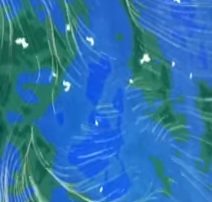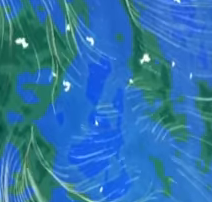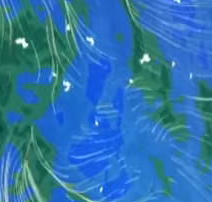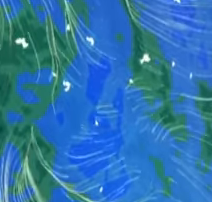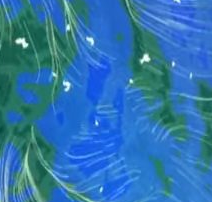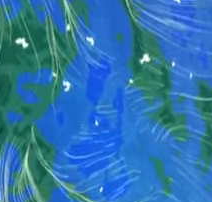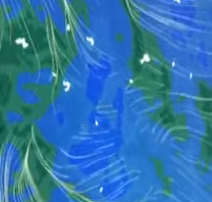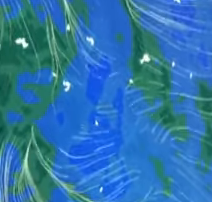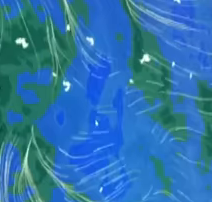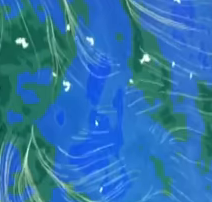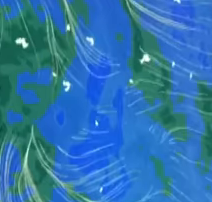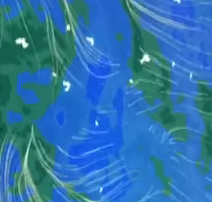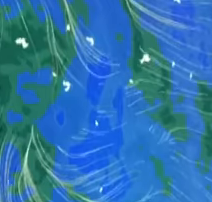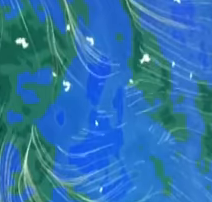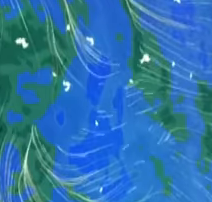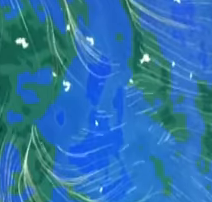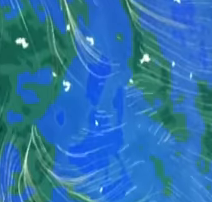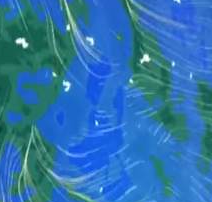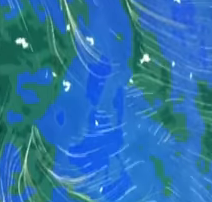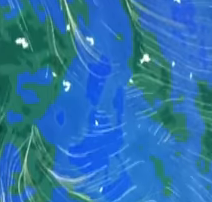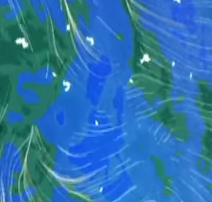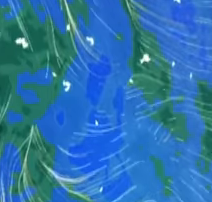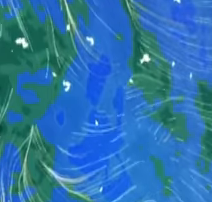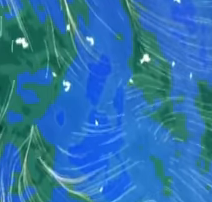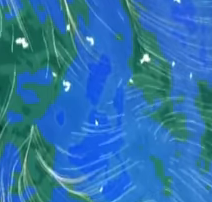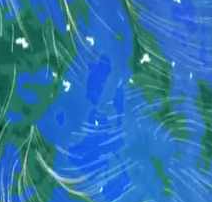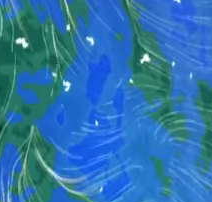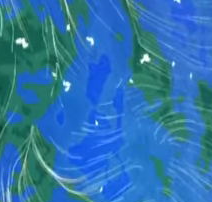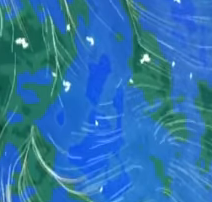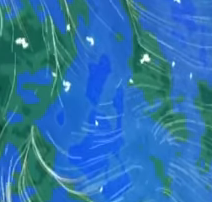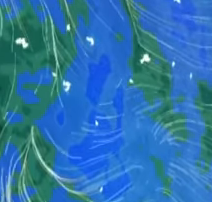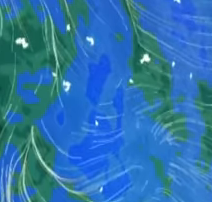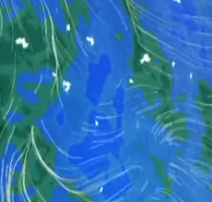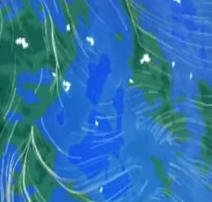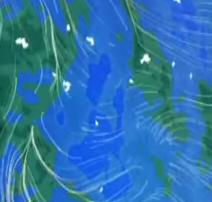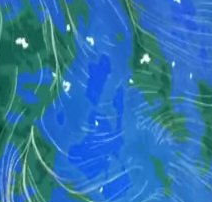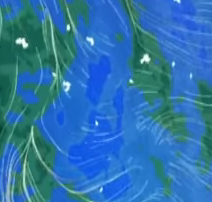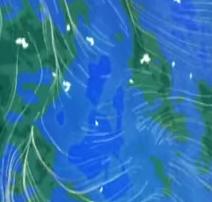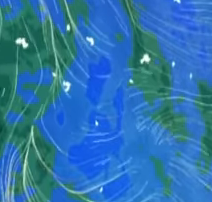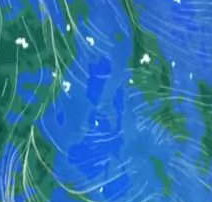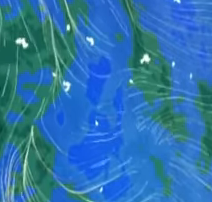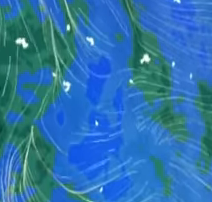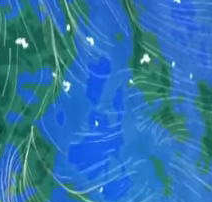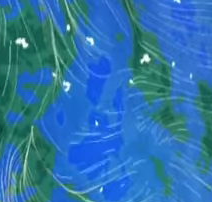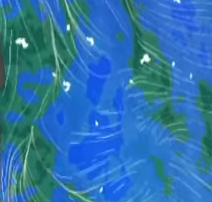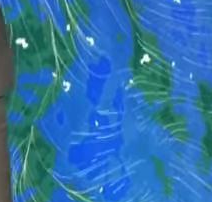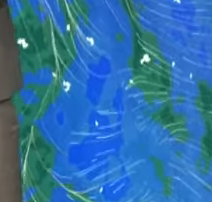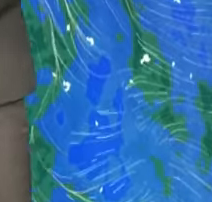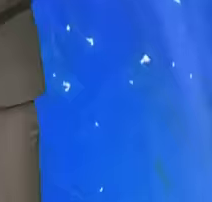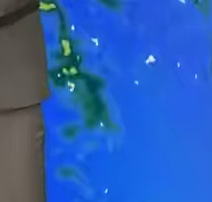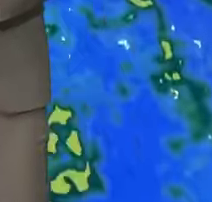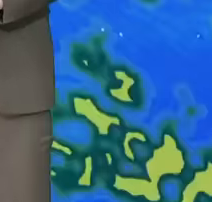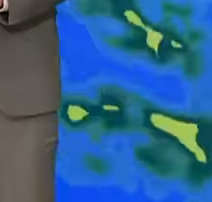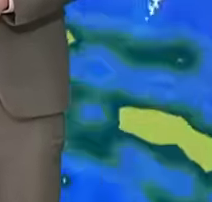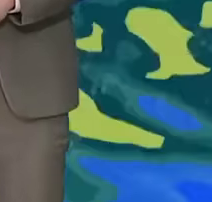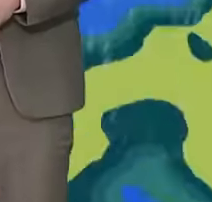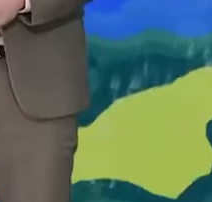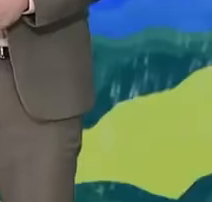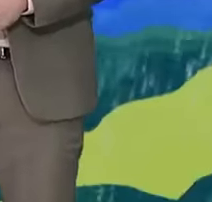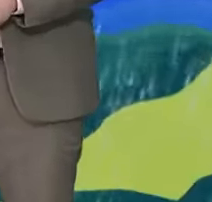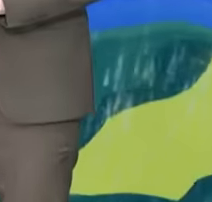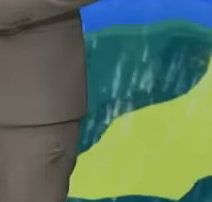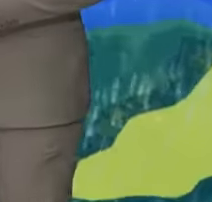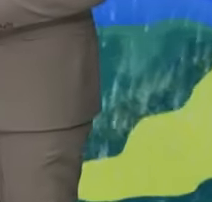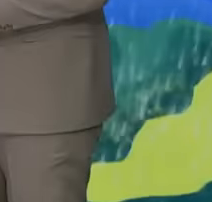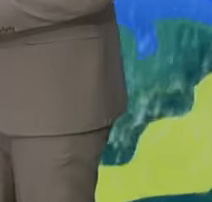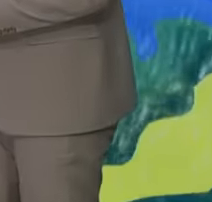namang lalakas ang bugso ng amihan sa Biyernes sa may Northern Luzon at magtutuloy-tuloy na po yan sa weekend. Sa rainfall forecast ng The Weather